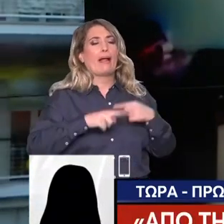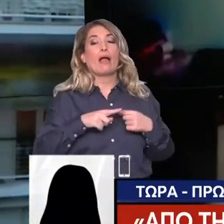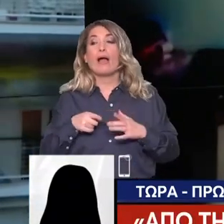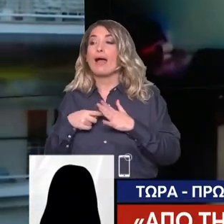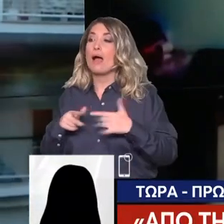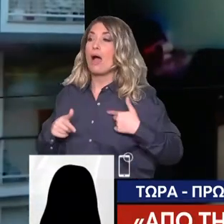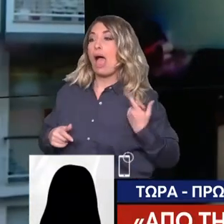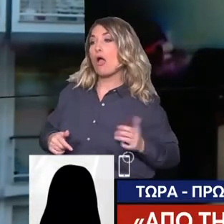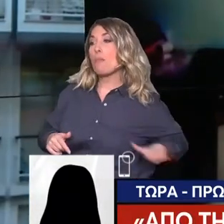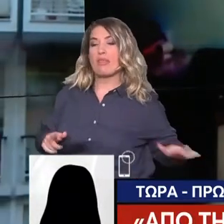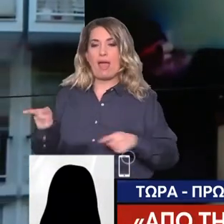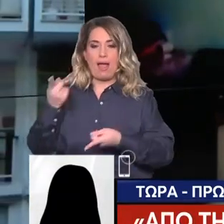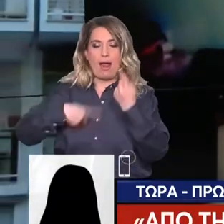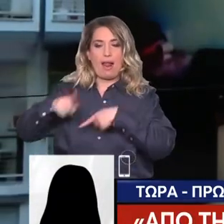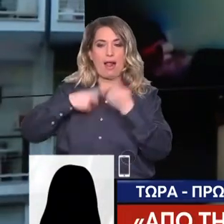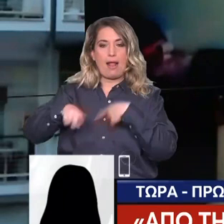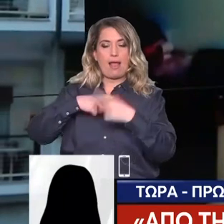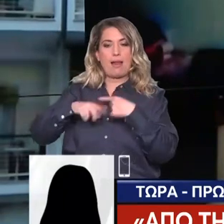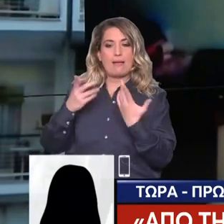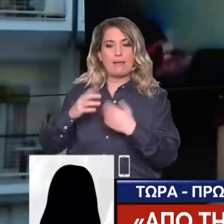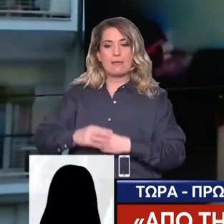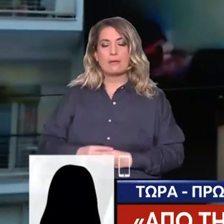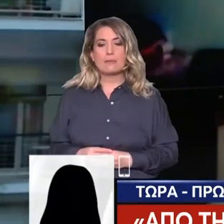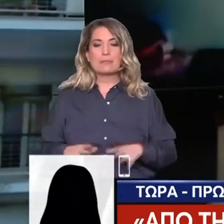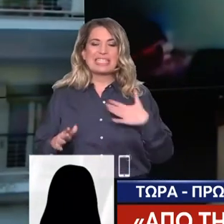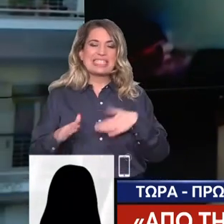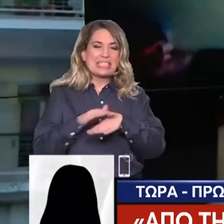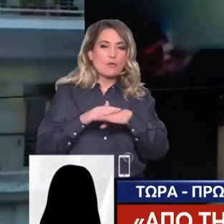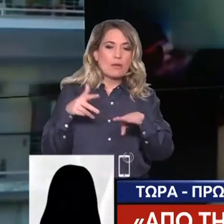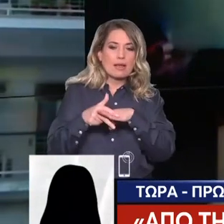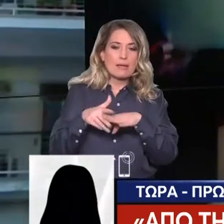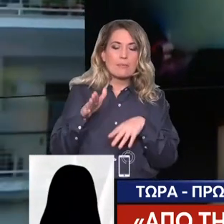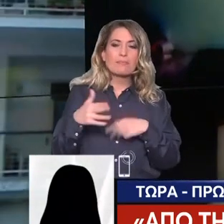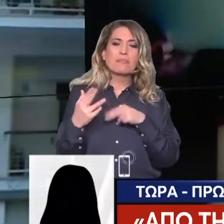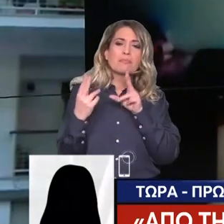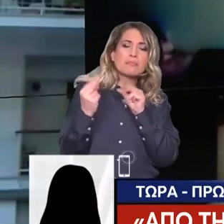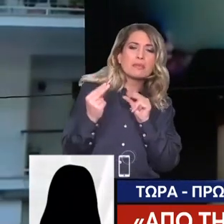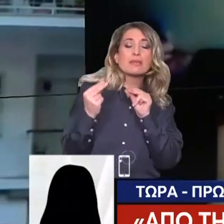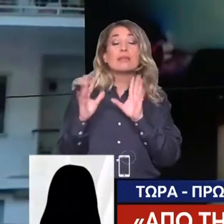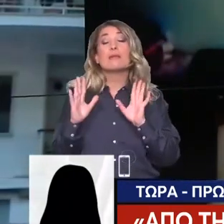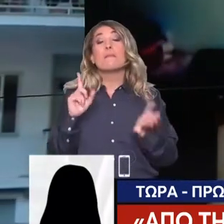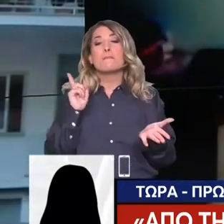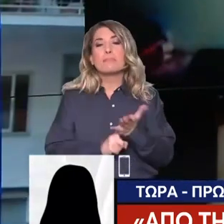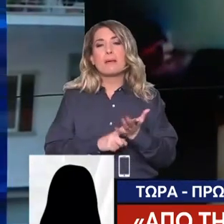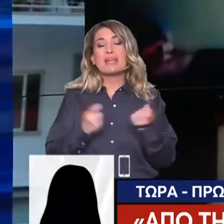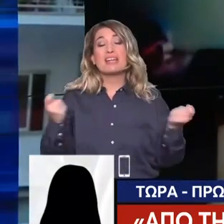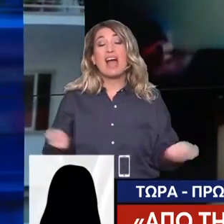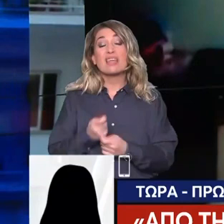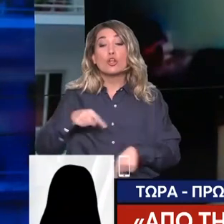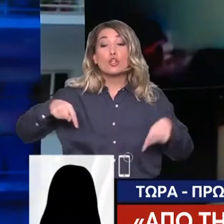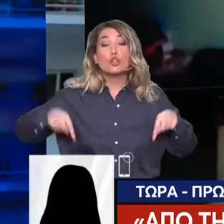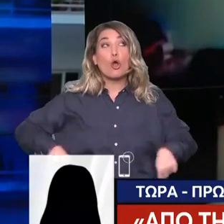πολύ. Ευχαριστώ τίποτα, πάρα πολύ. Μιλάμε, ναι, συγγνώμη κιόλα, απλώς μιλάμε, κάτι πρέπει να γίνει.